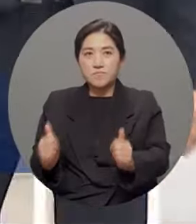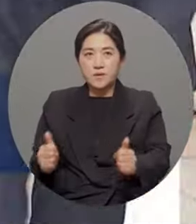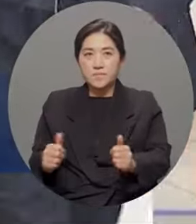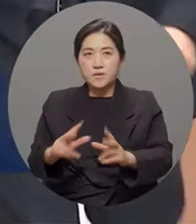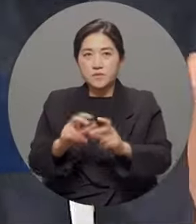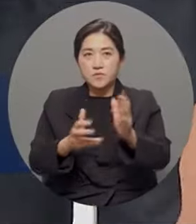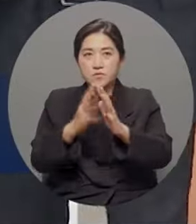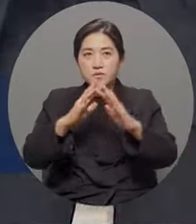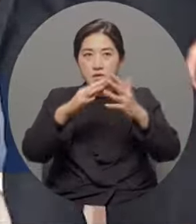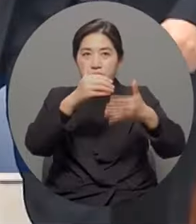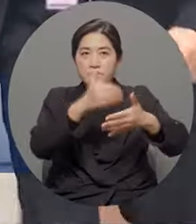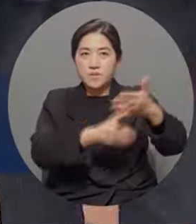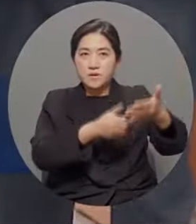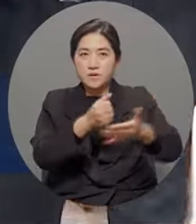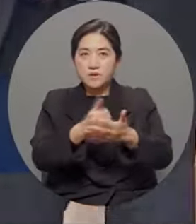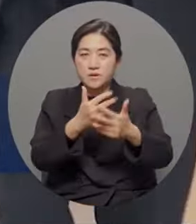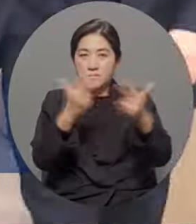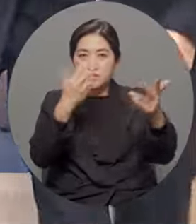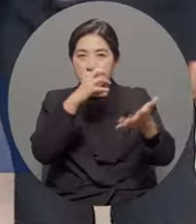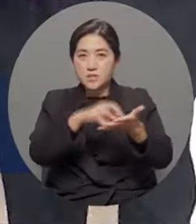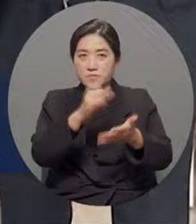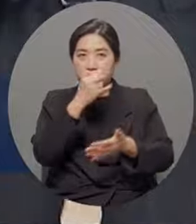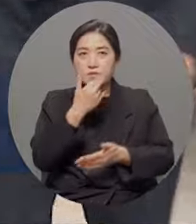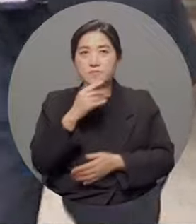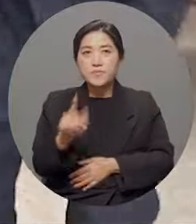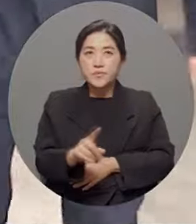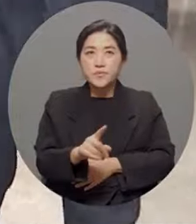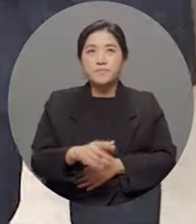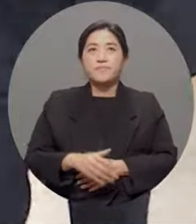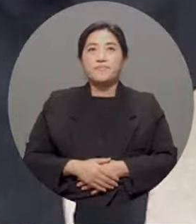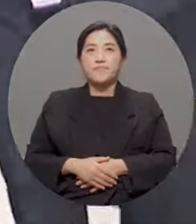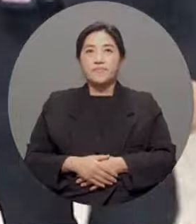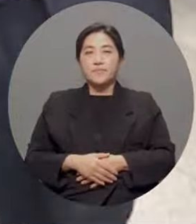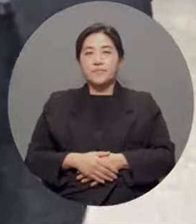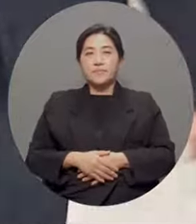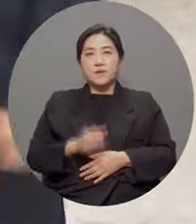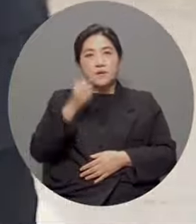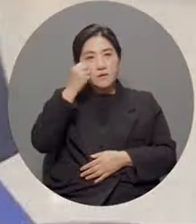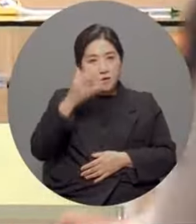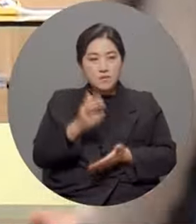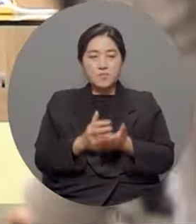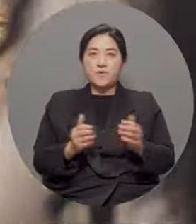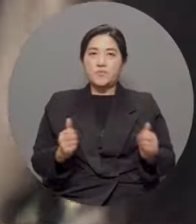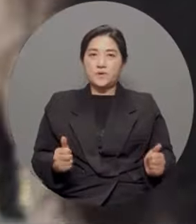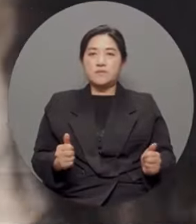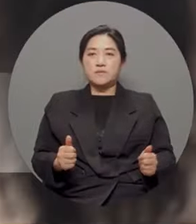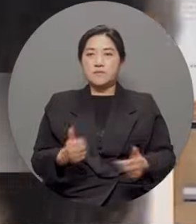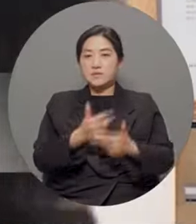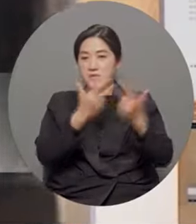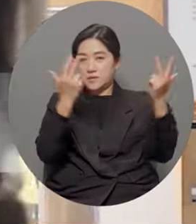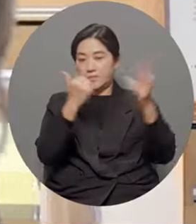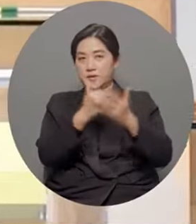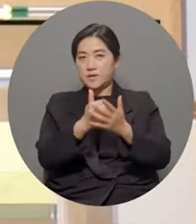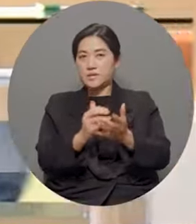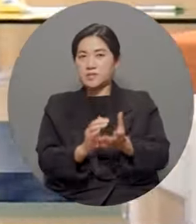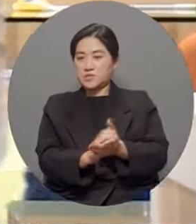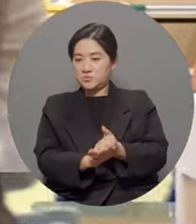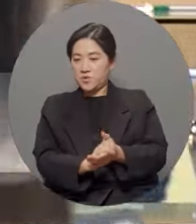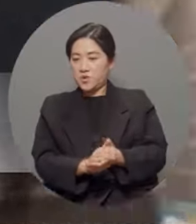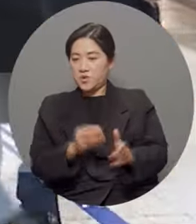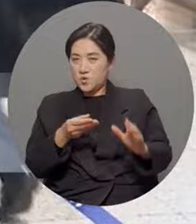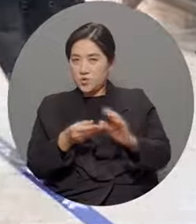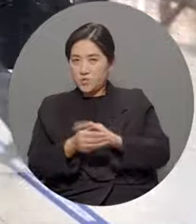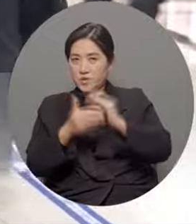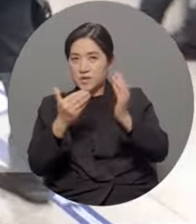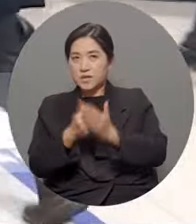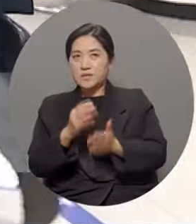성남도시개발공사 배제 결정에 이재명 대표 승인이 있었던 게 맞나요? 9달 만에 법원은 이재명 대표와 친분, 또 로비 과정을